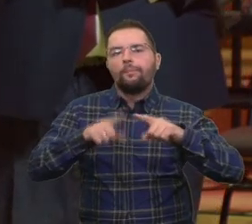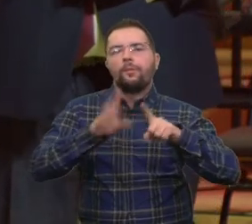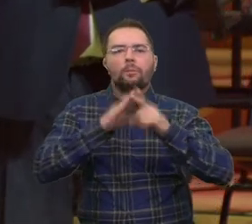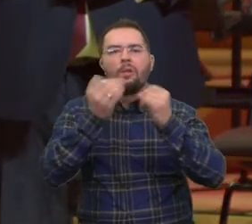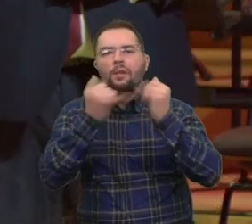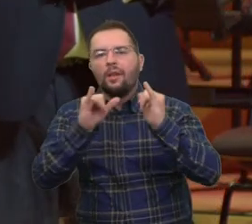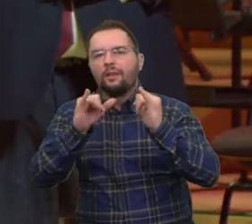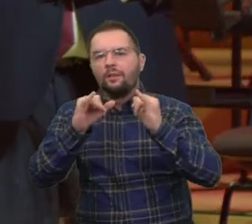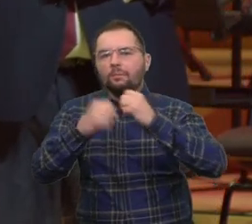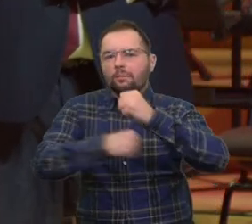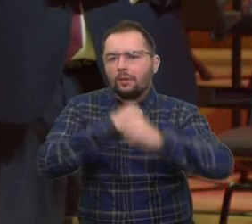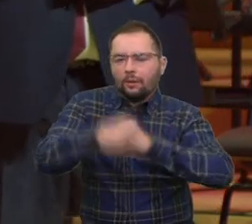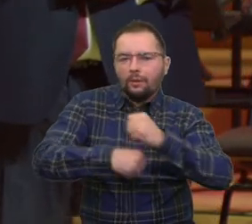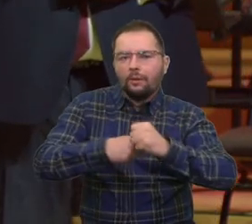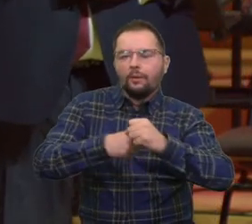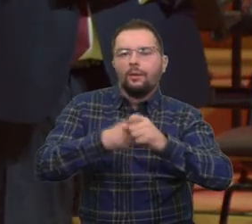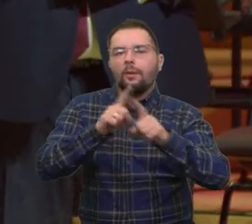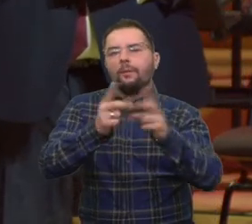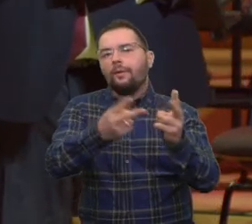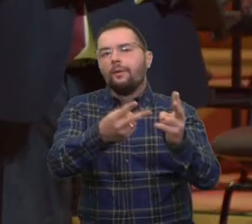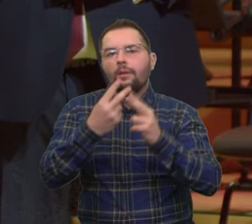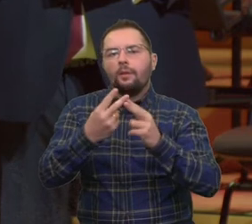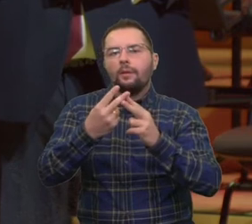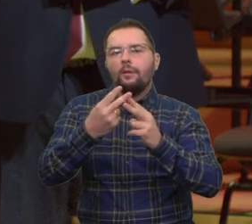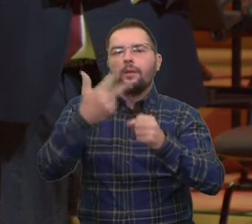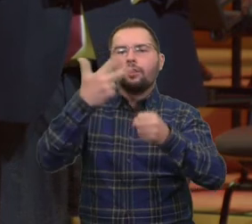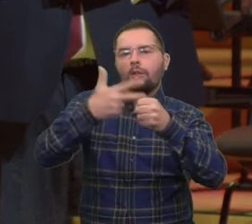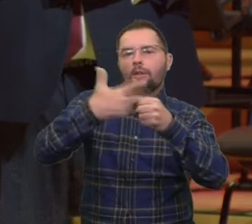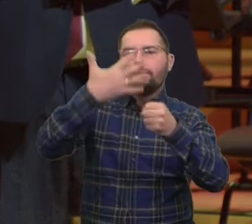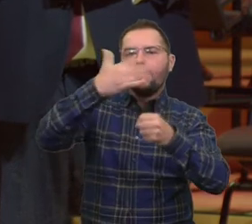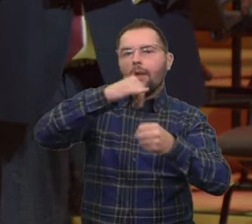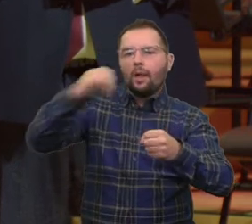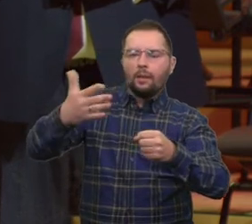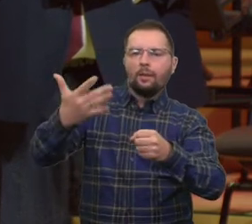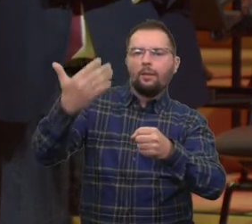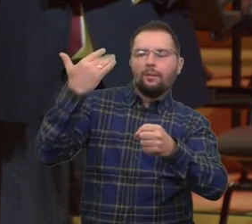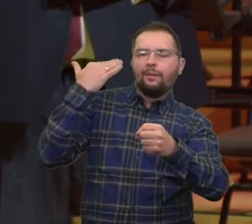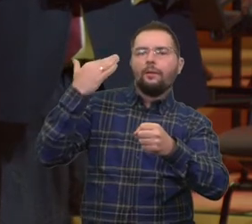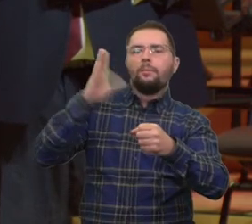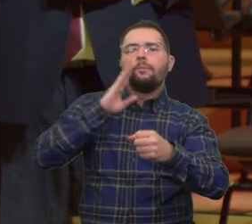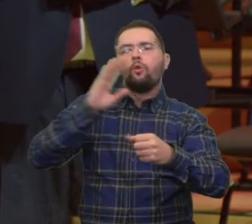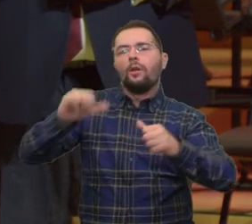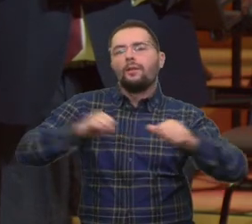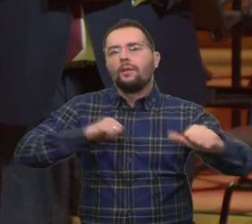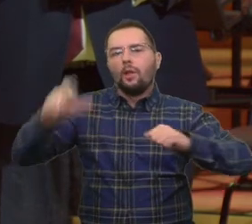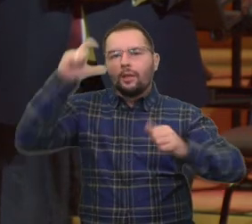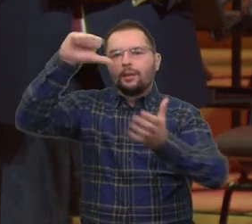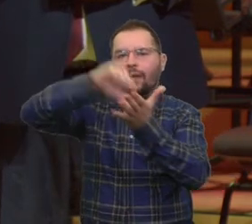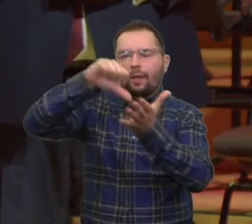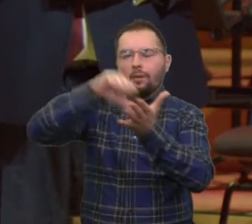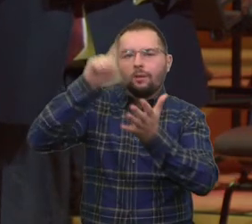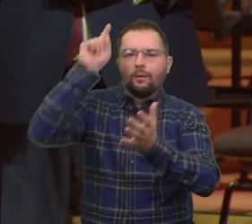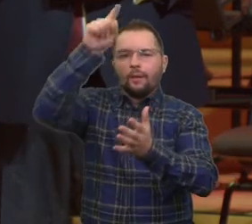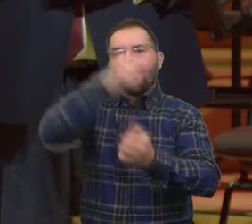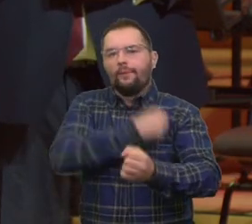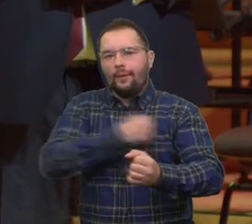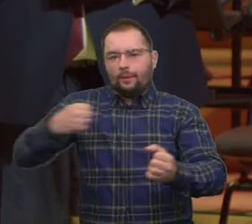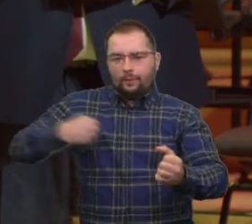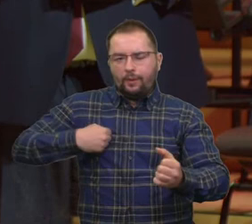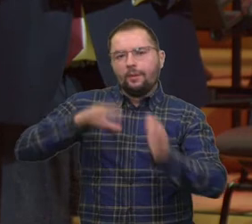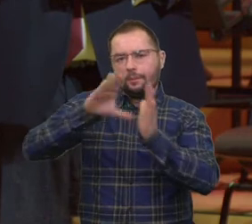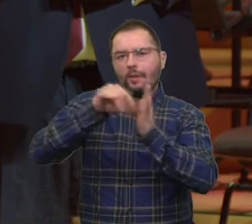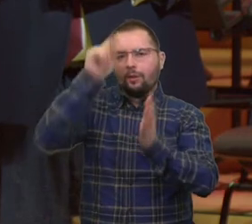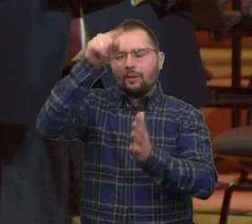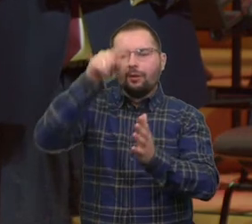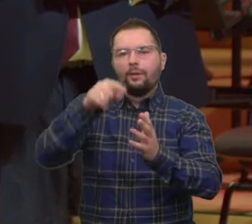inaczej funkcjonuje. Chociażby wracając 35 lat wstecz, wszystko było zarządzane centralnie, zarządzane z Warszawy i to z